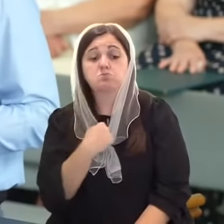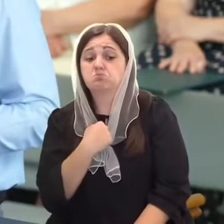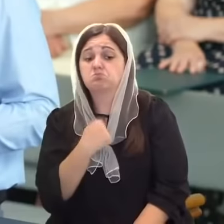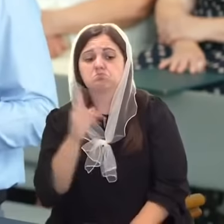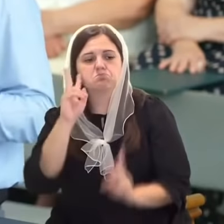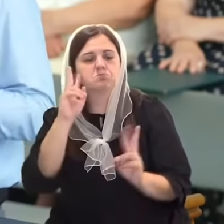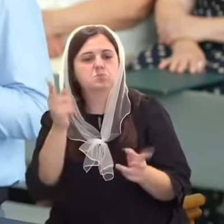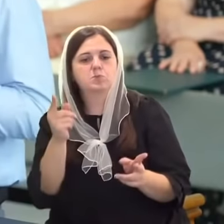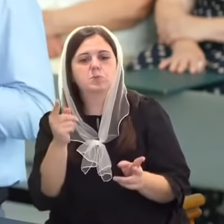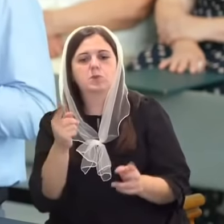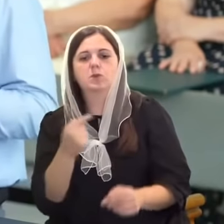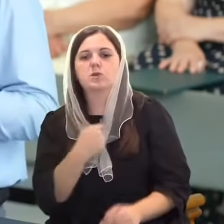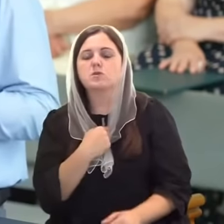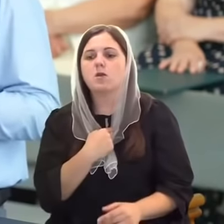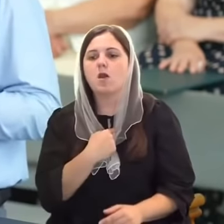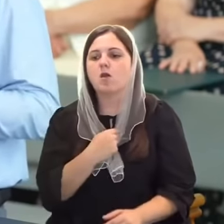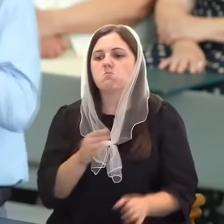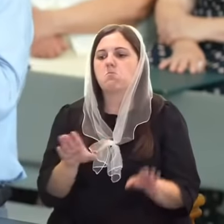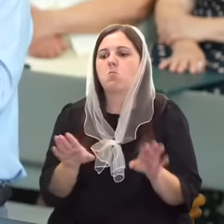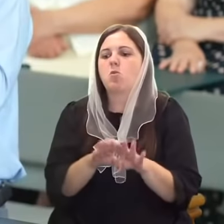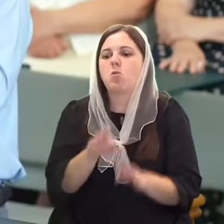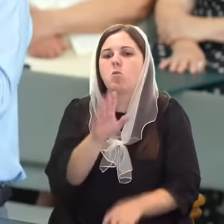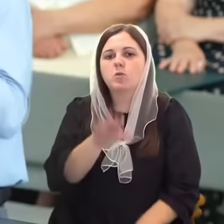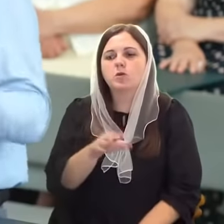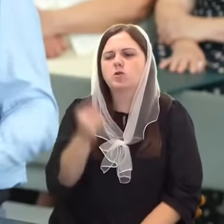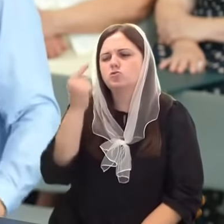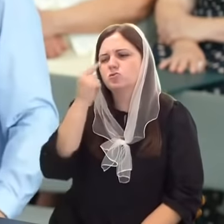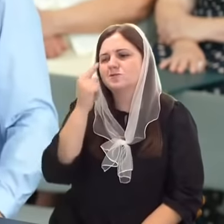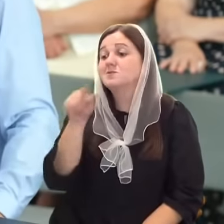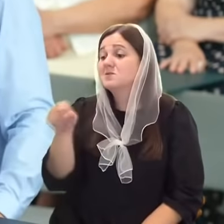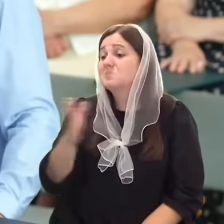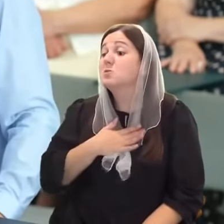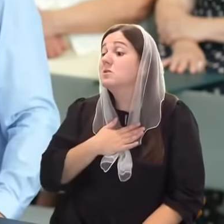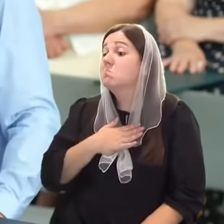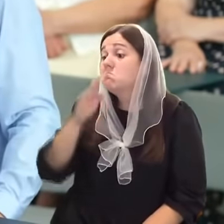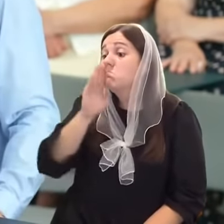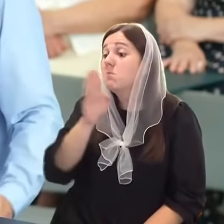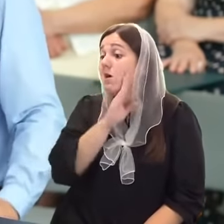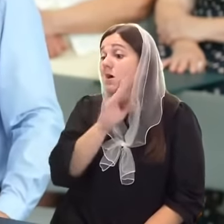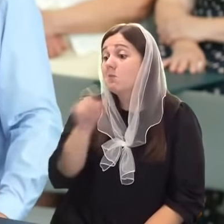знакома, я ребенок думал, наверное,